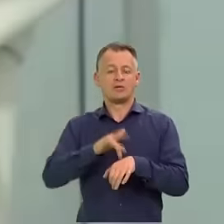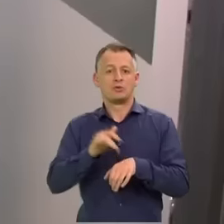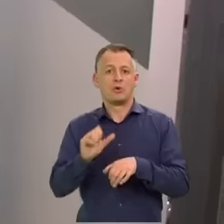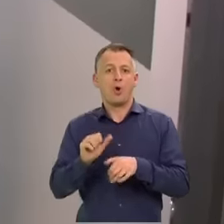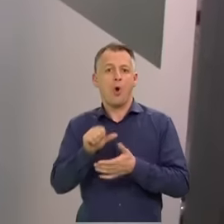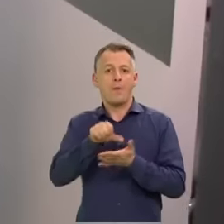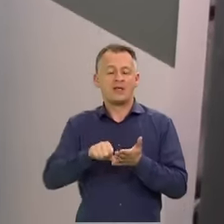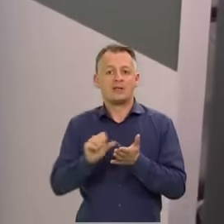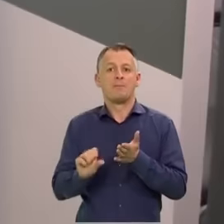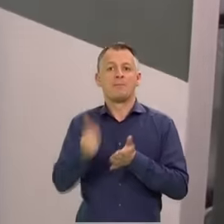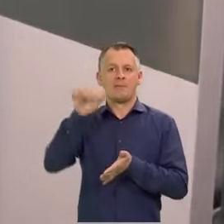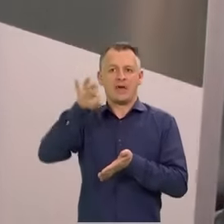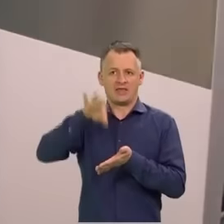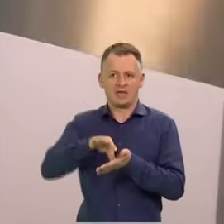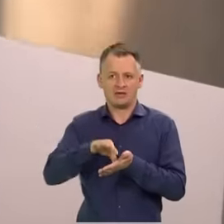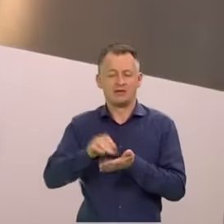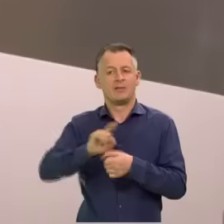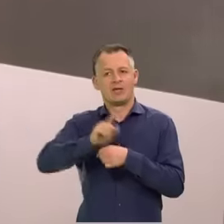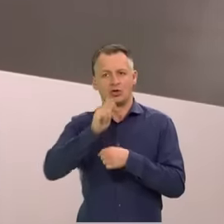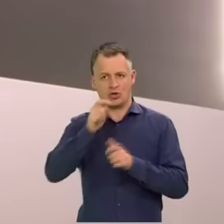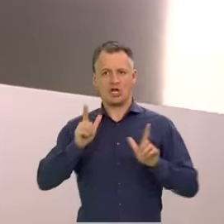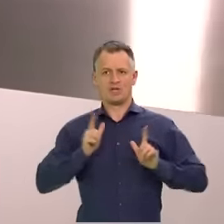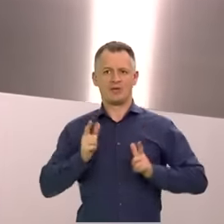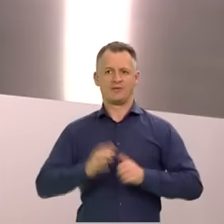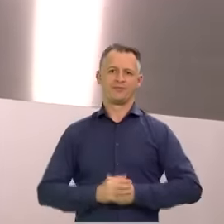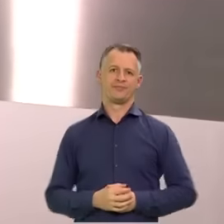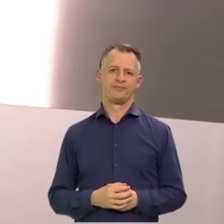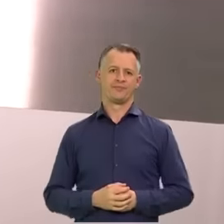Discutăm subiectul pe larg, imediat în jurnal.